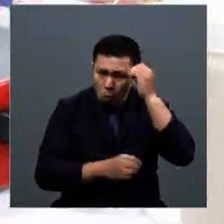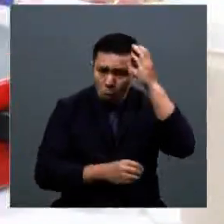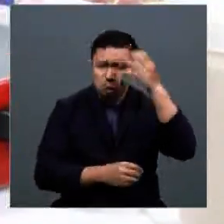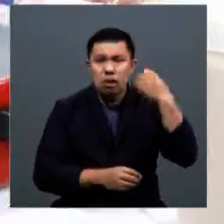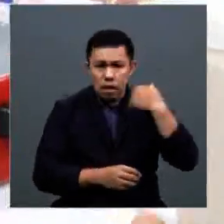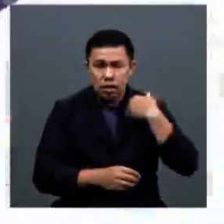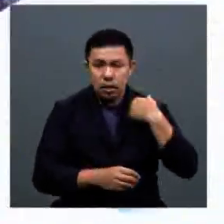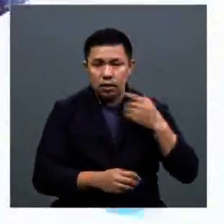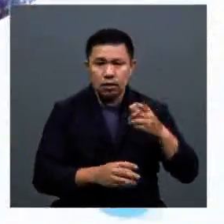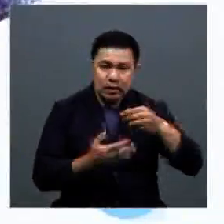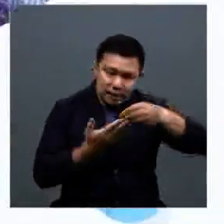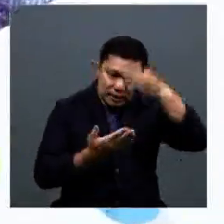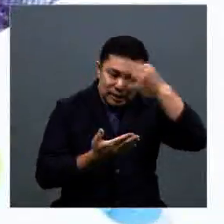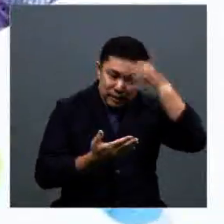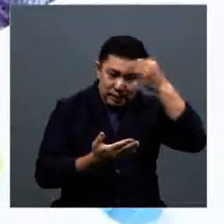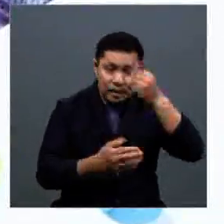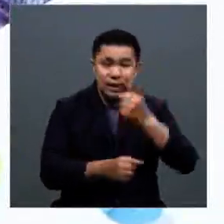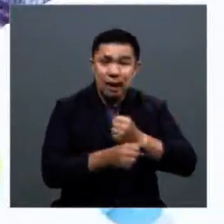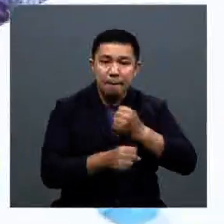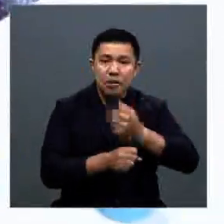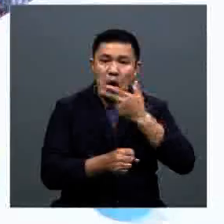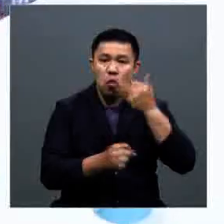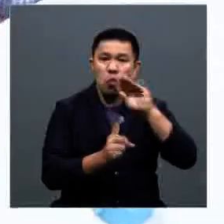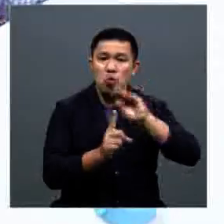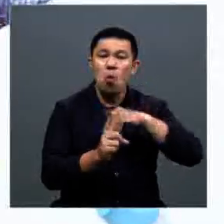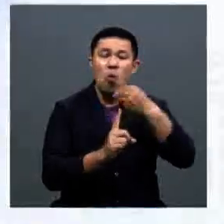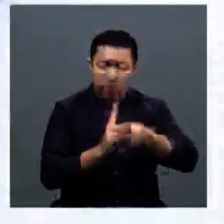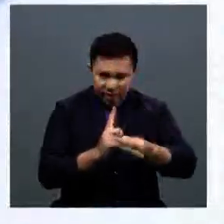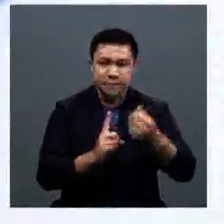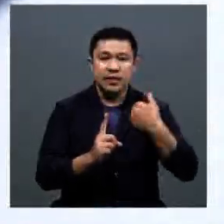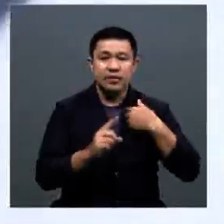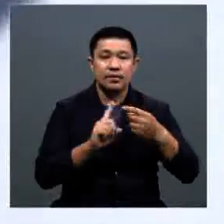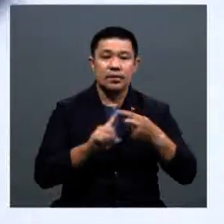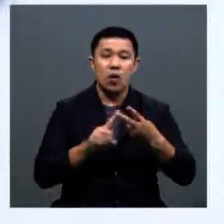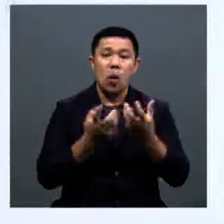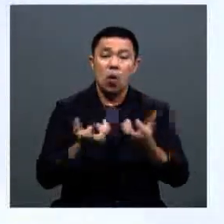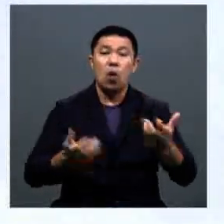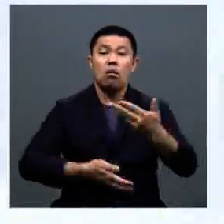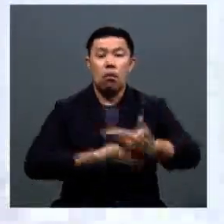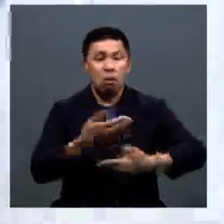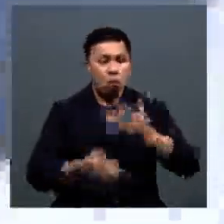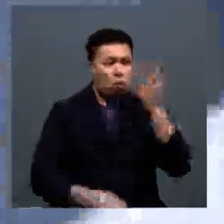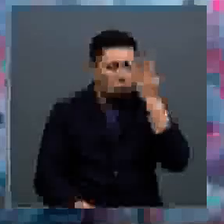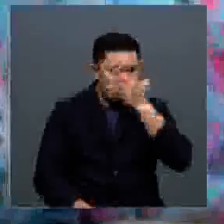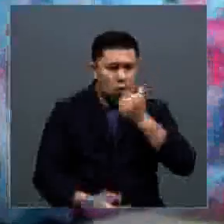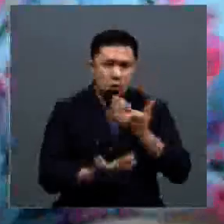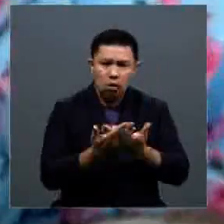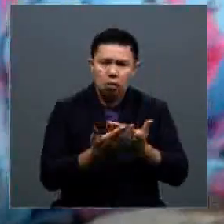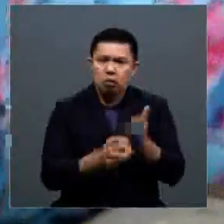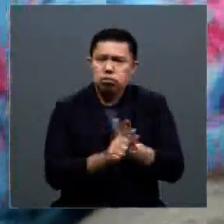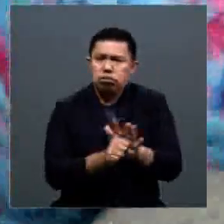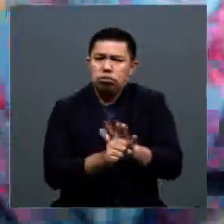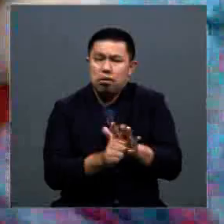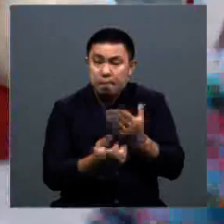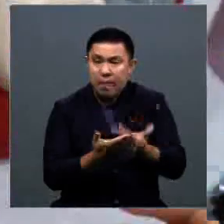เขามีการลงเรียนการทำขนมกล้วยด้วยนะครับส่วนสินค้าที่นำมาจำหน่ายภายในงานเนี่ยก็สวยงามราคาก็ไม่แพง